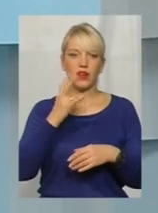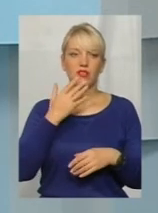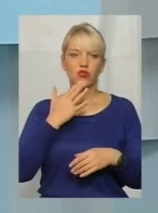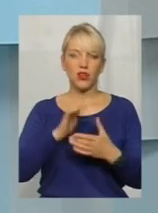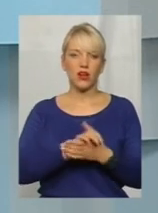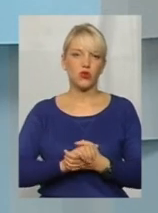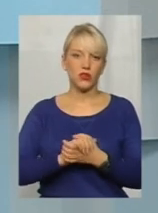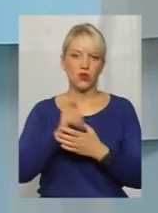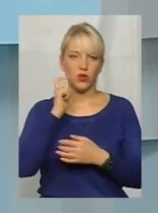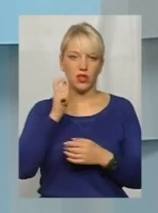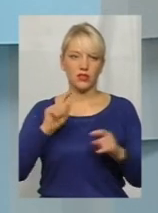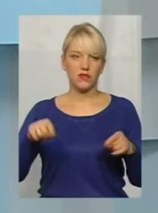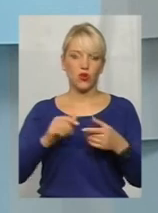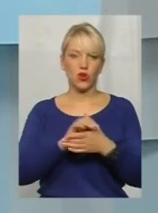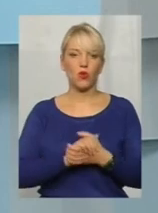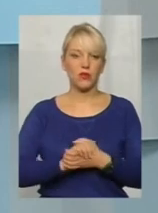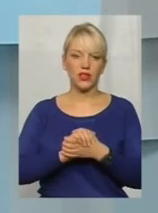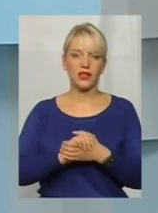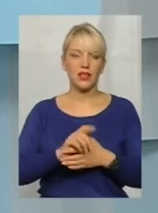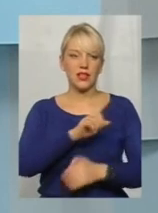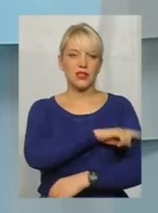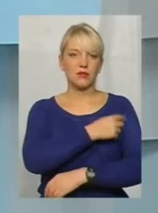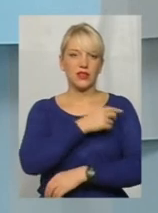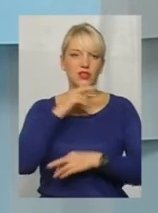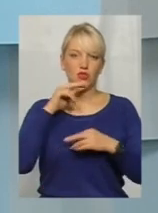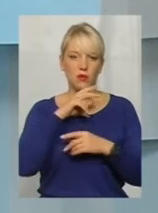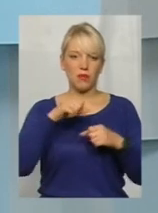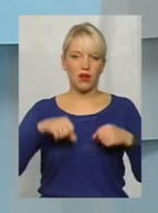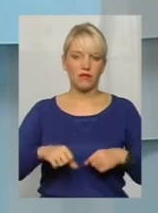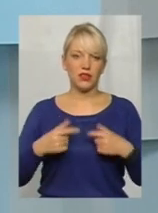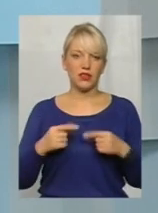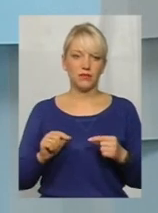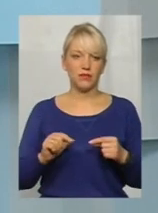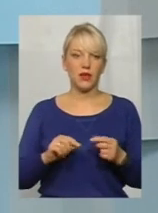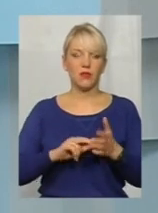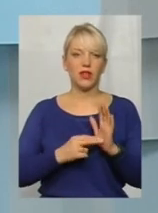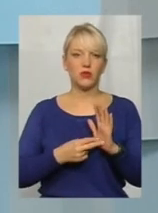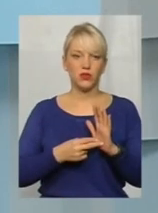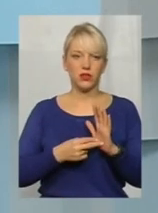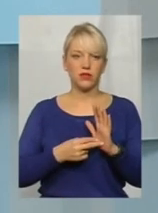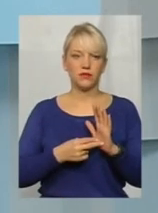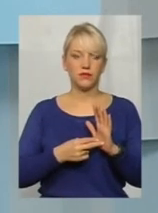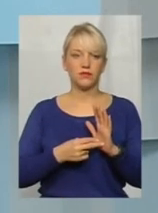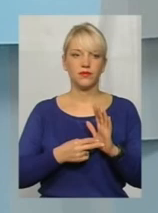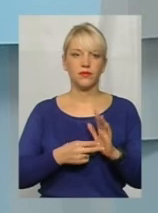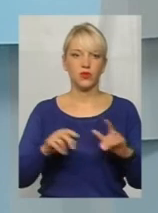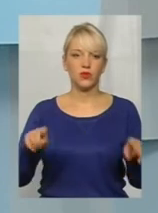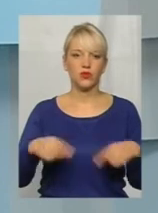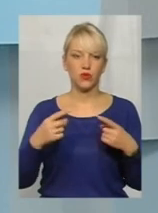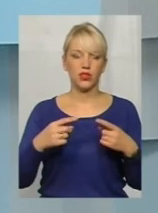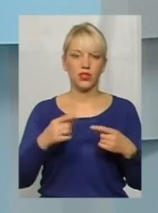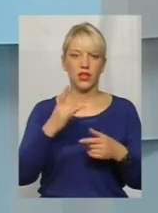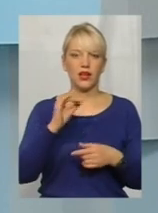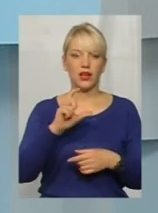асоціації України створений комітет з медичного та фармацевтичного права, де планується утворення